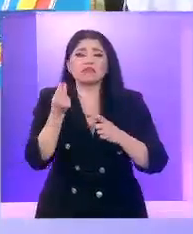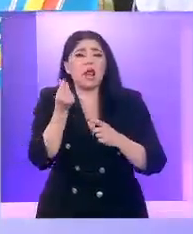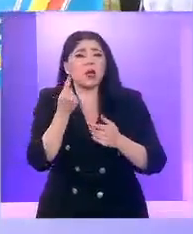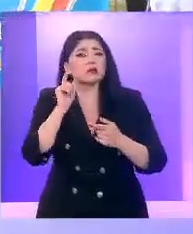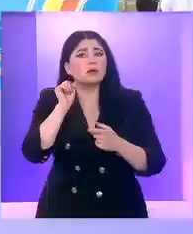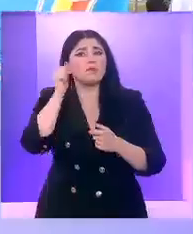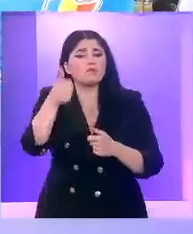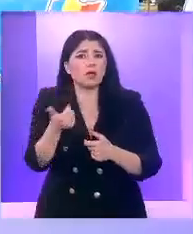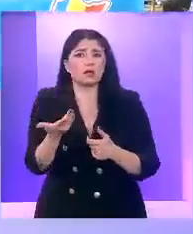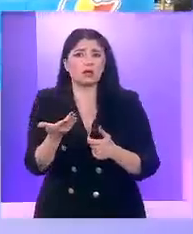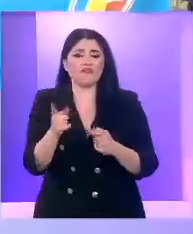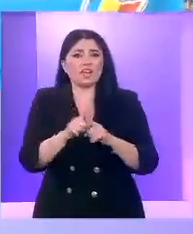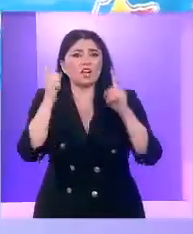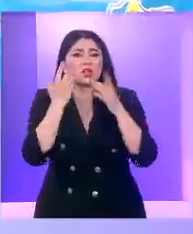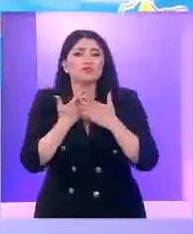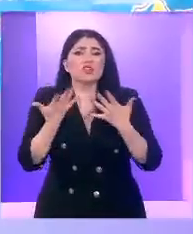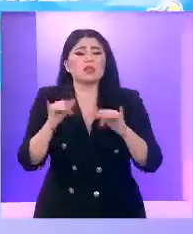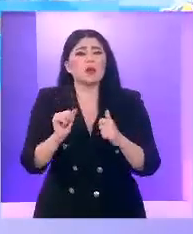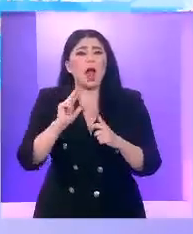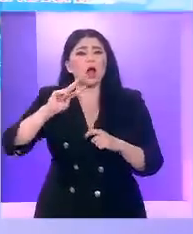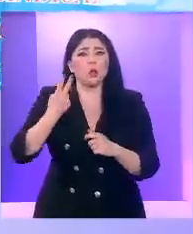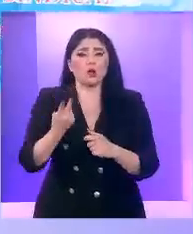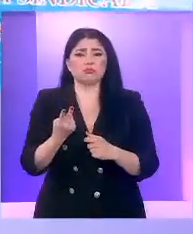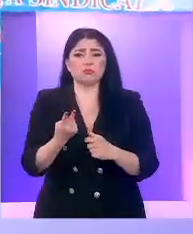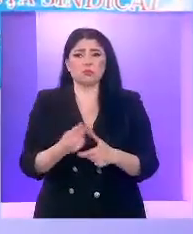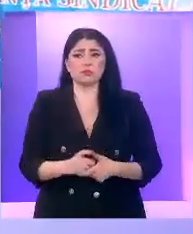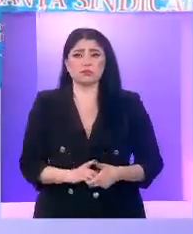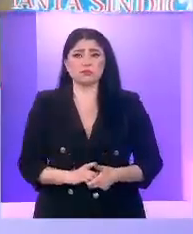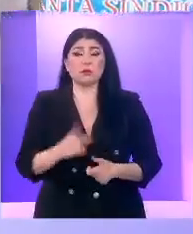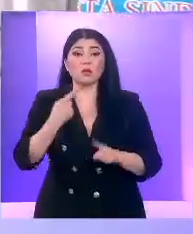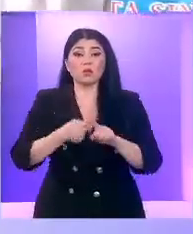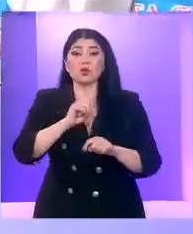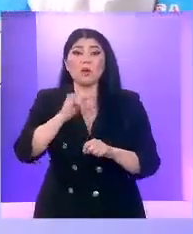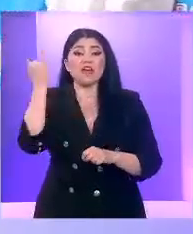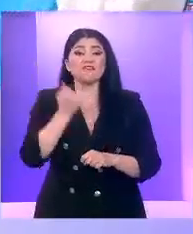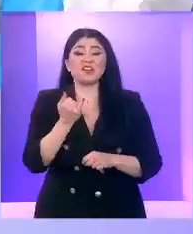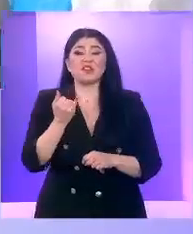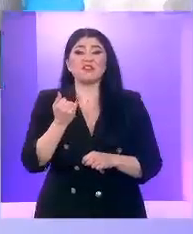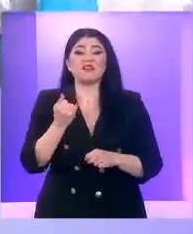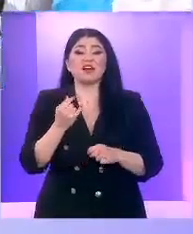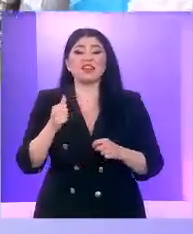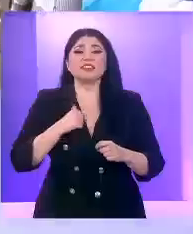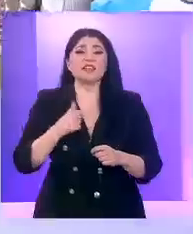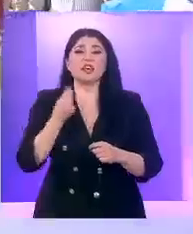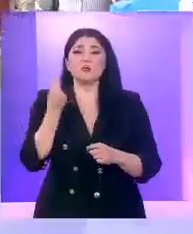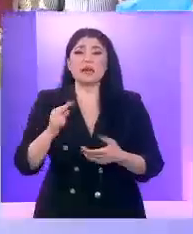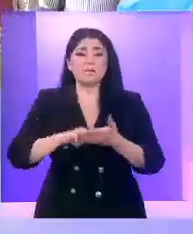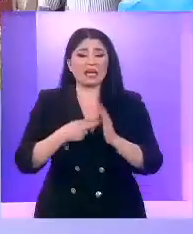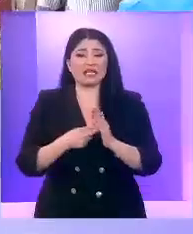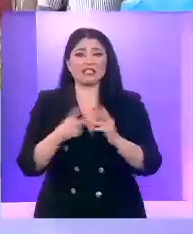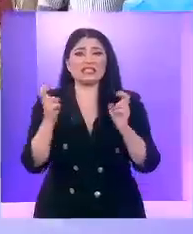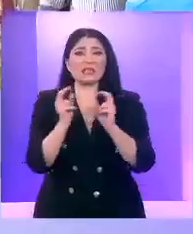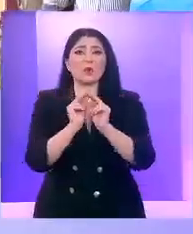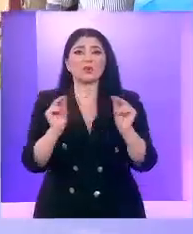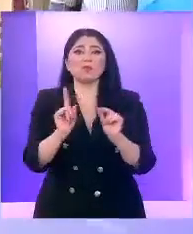la ce vine din urmă, în primul rând, da? Nu mai vin tineri bine pregătiți în sistemul educațional, pentru că nu